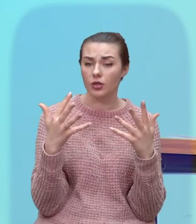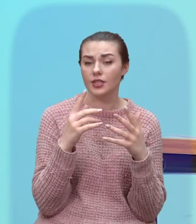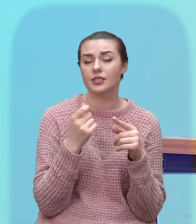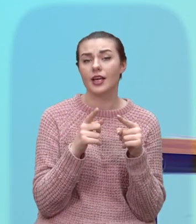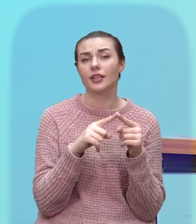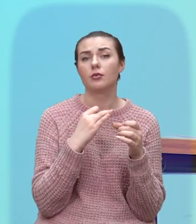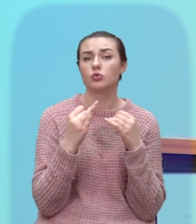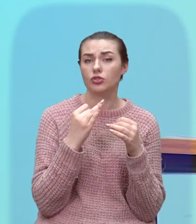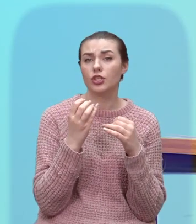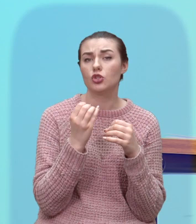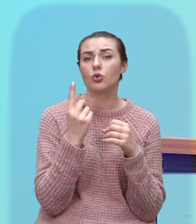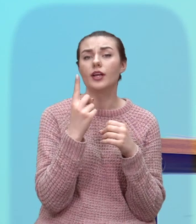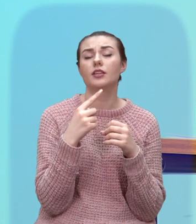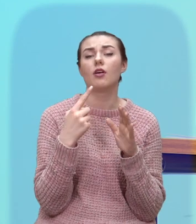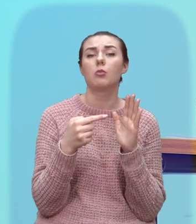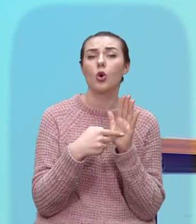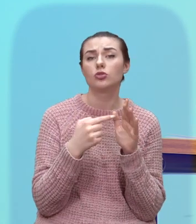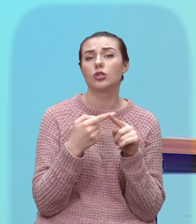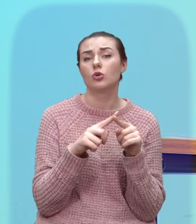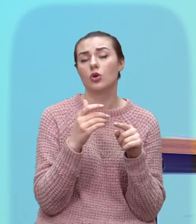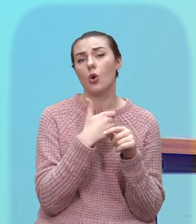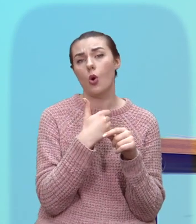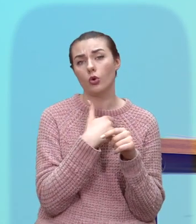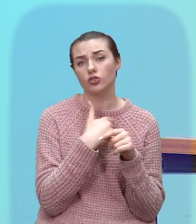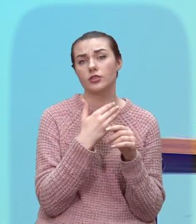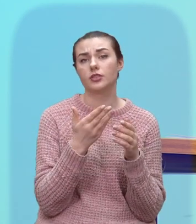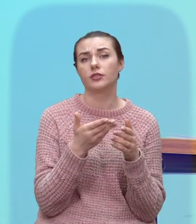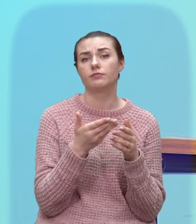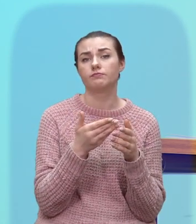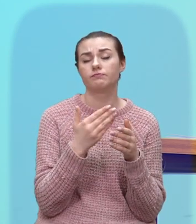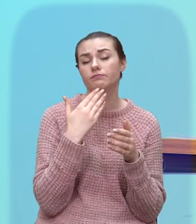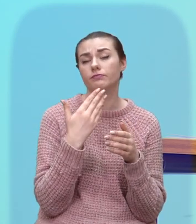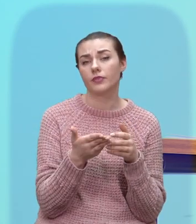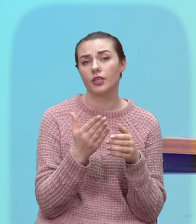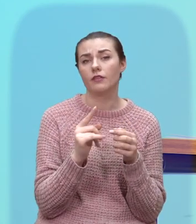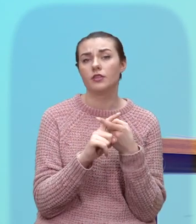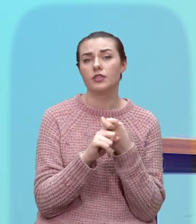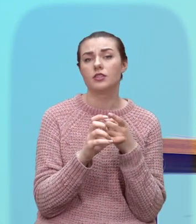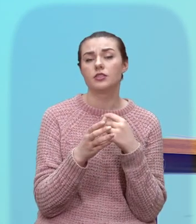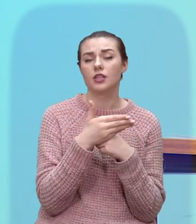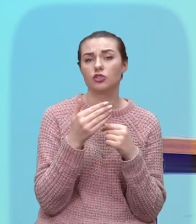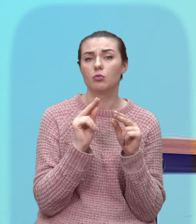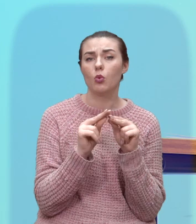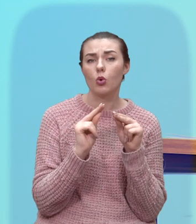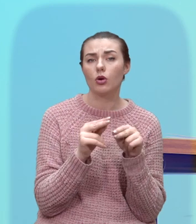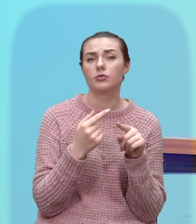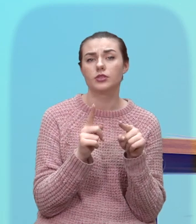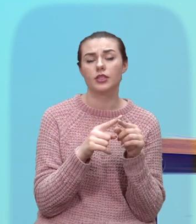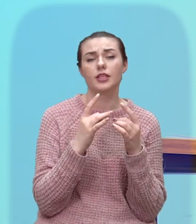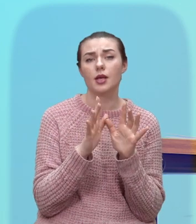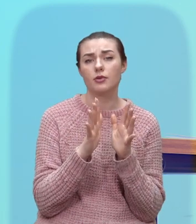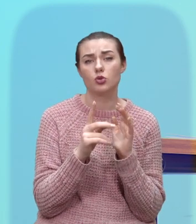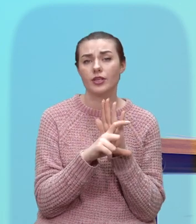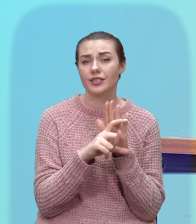большое за это обсуждение еще один вопрос который хочется поднять в связи с нашим урокам в связи с этой